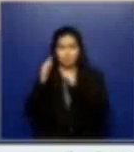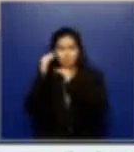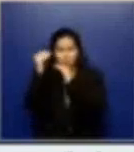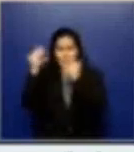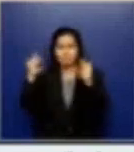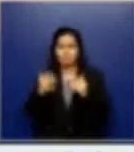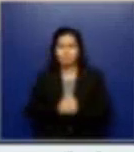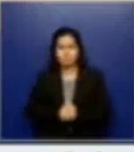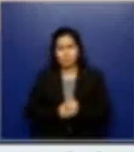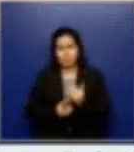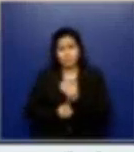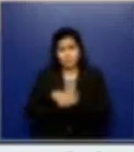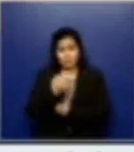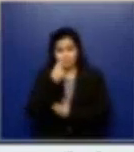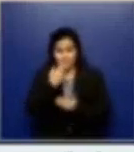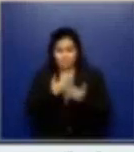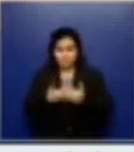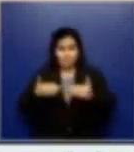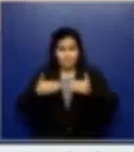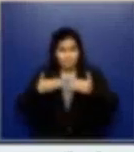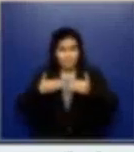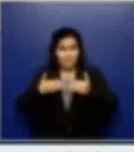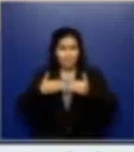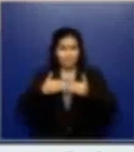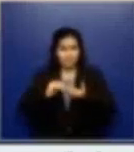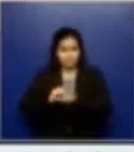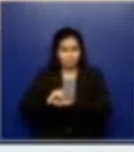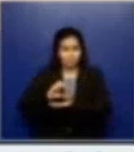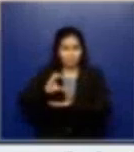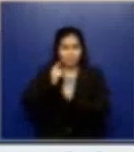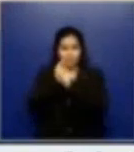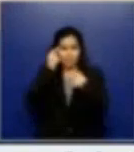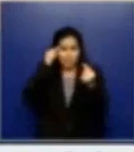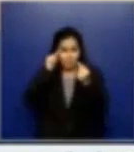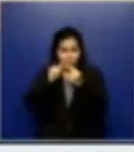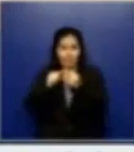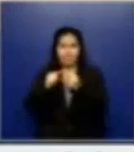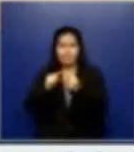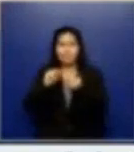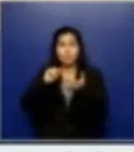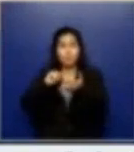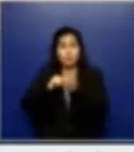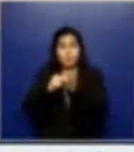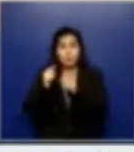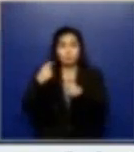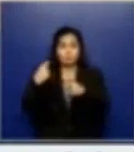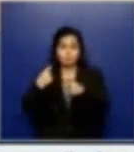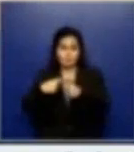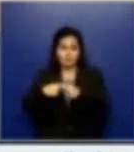นั้นโอกาสที่จะเห็นรายได้กลับมาเท่าเป้ายากเมื่อรายได้ไม่ม